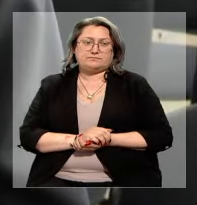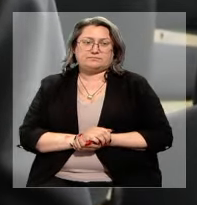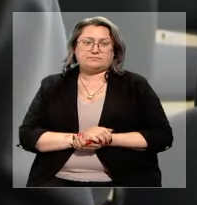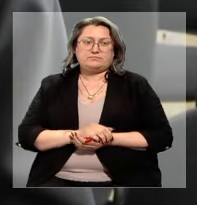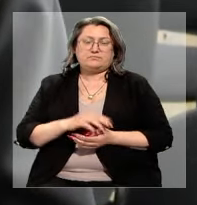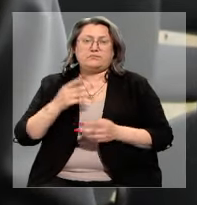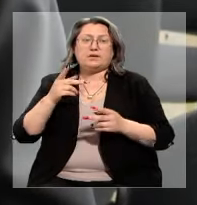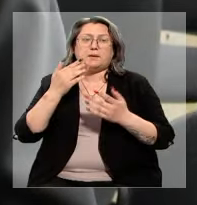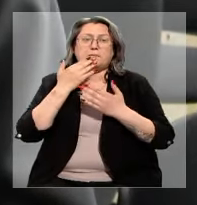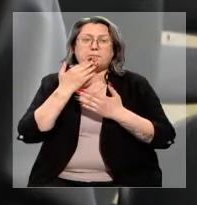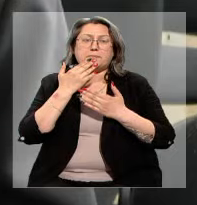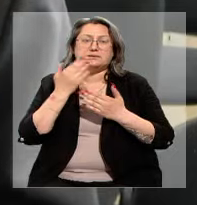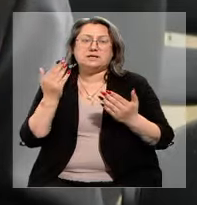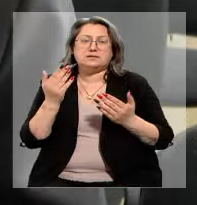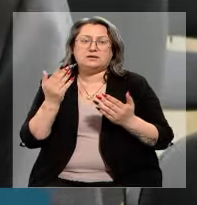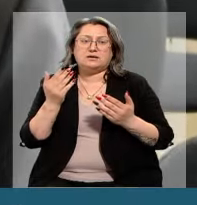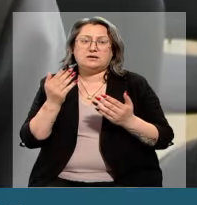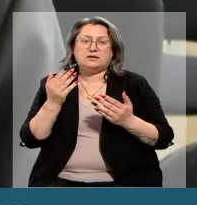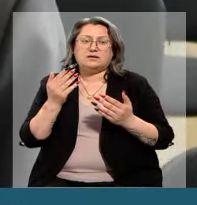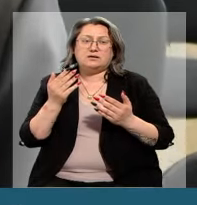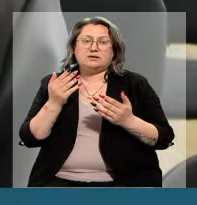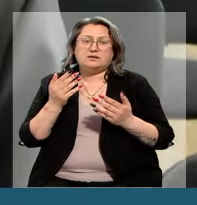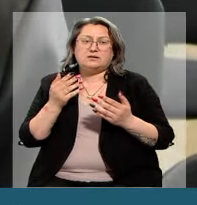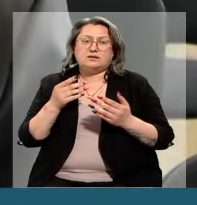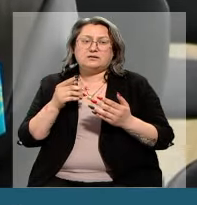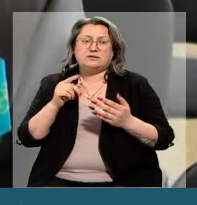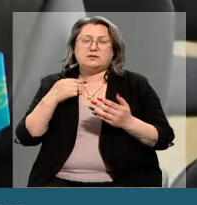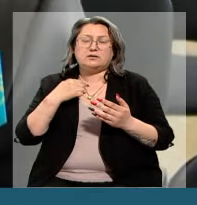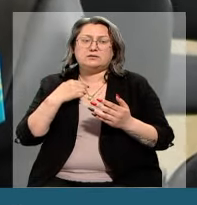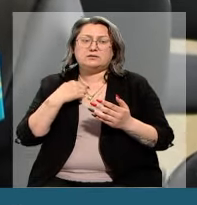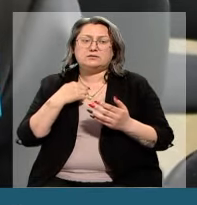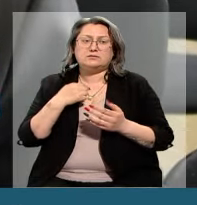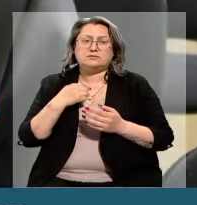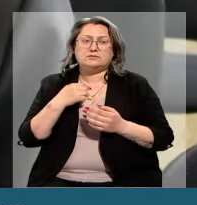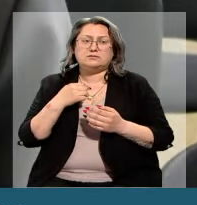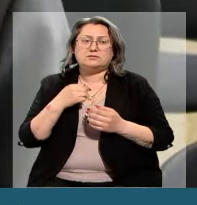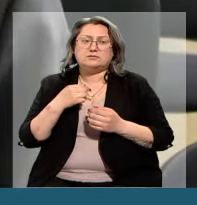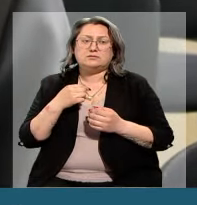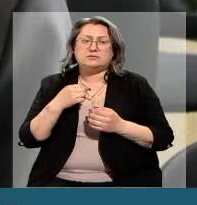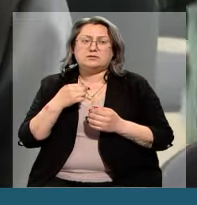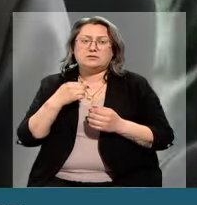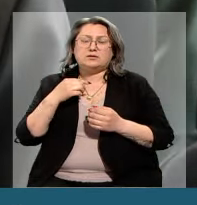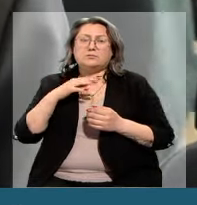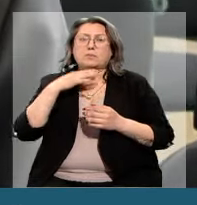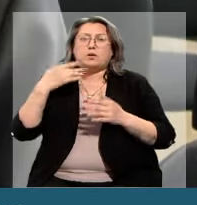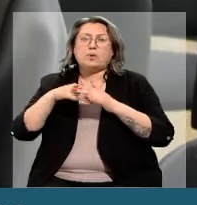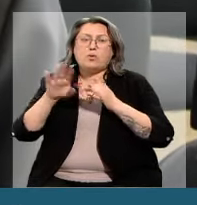Особенно последний апрель месяц 45-го года, когда там немцы